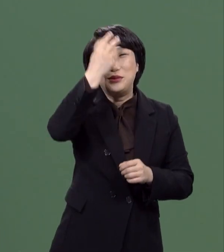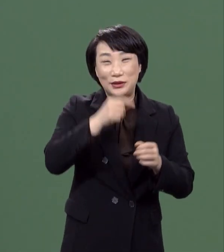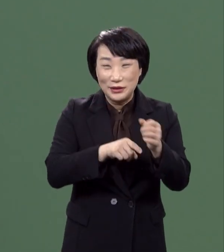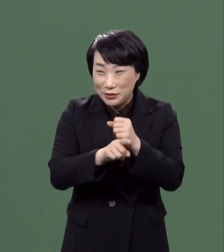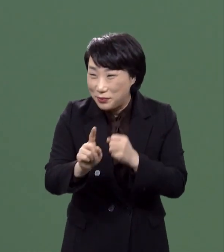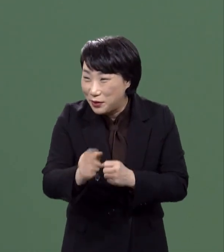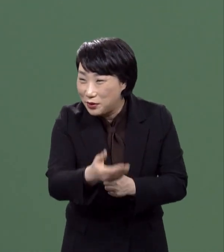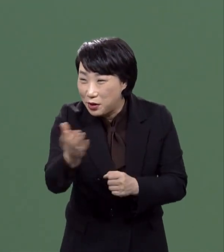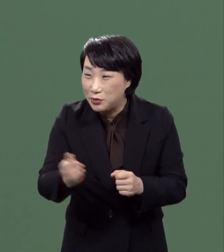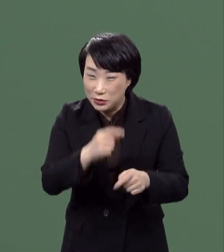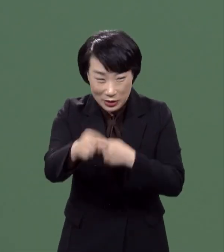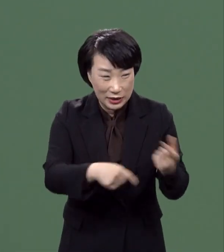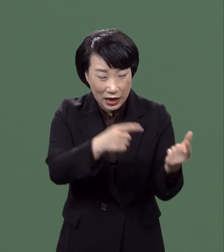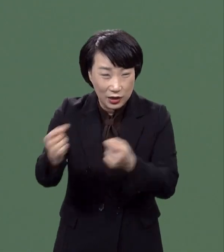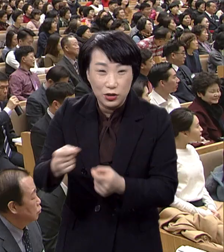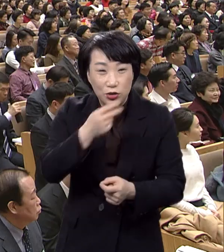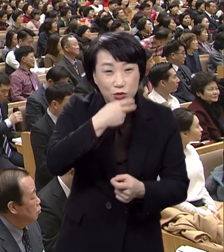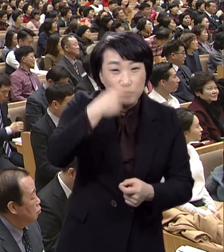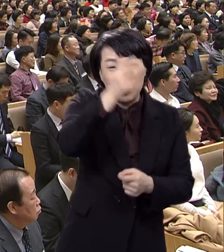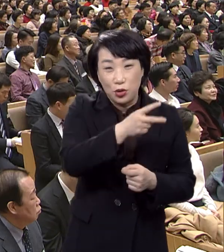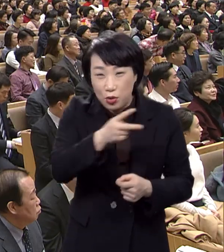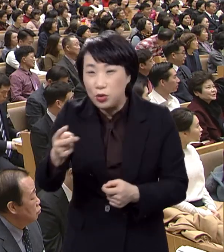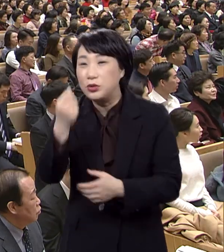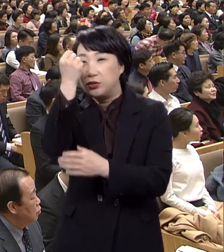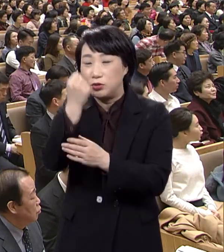같이 썩은 물.